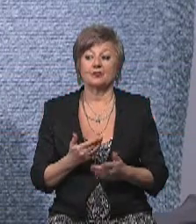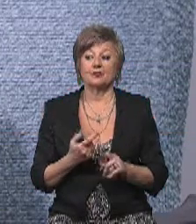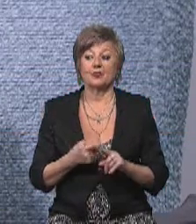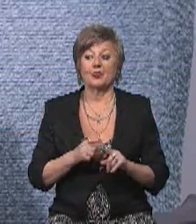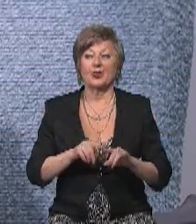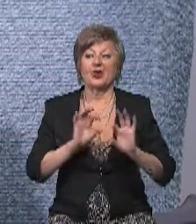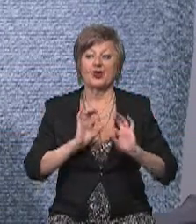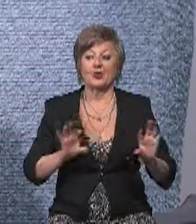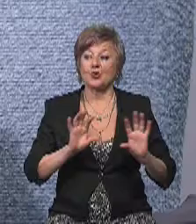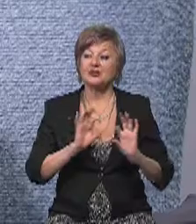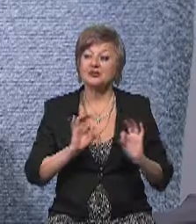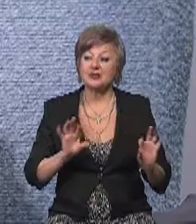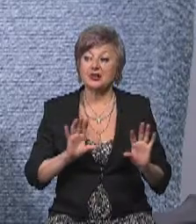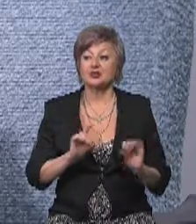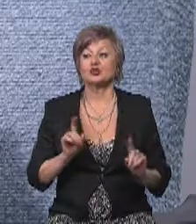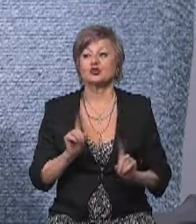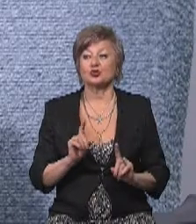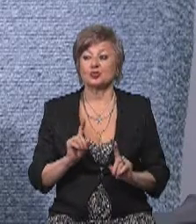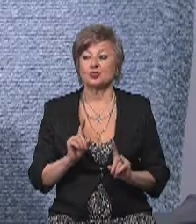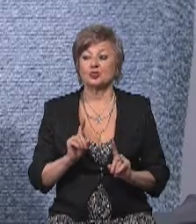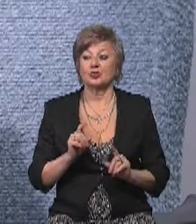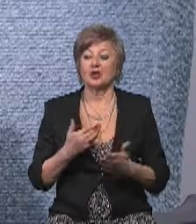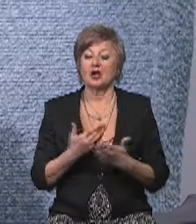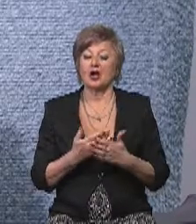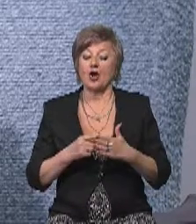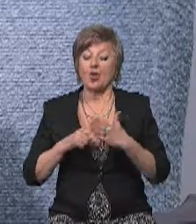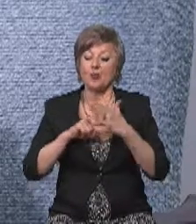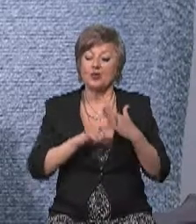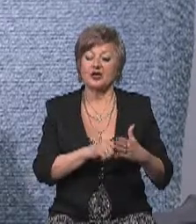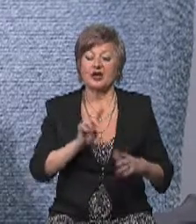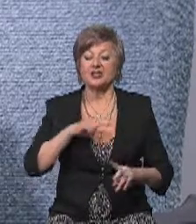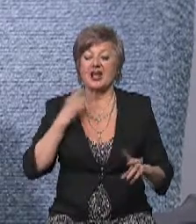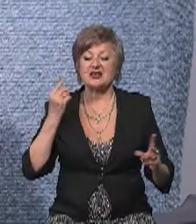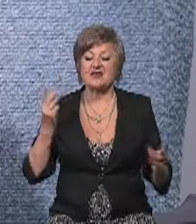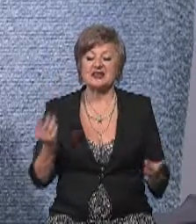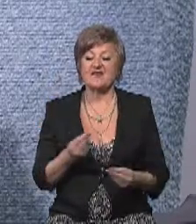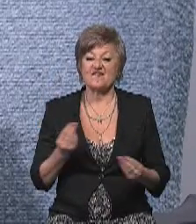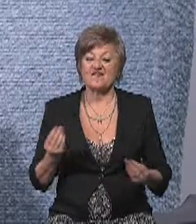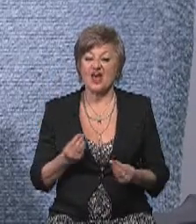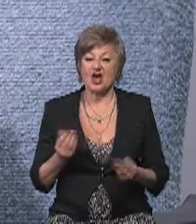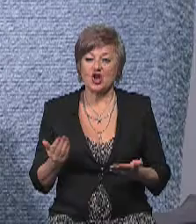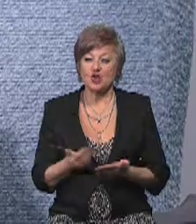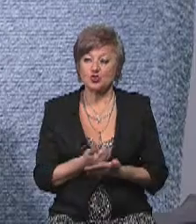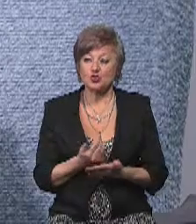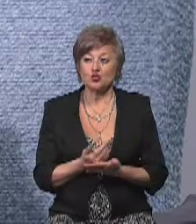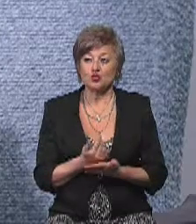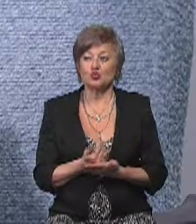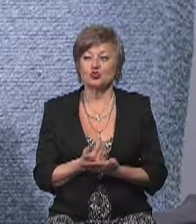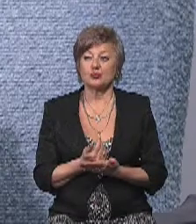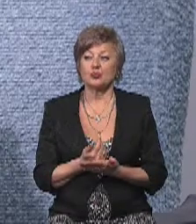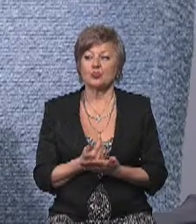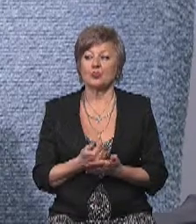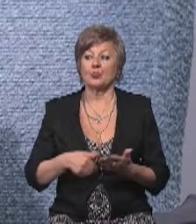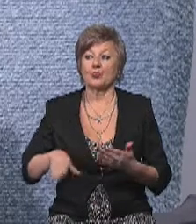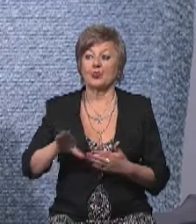це дискутуватимуть в столиці, спираючись на найсвіжішу соціологію від